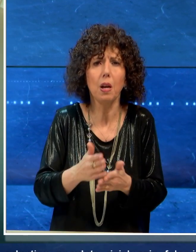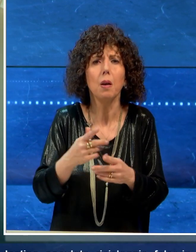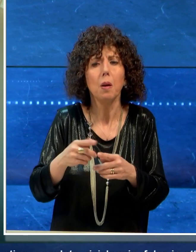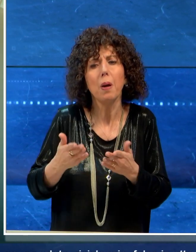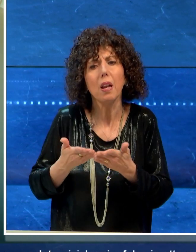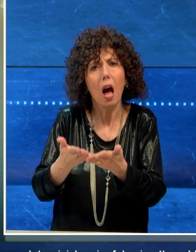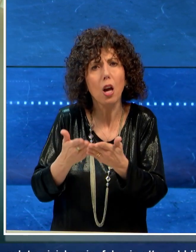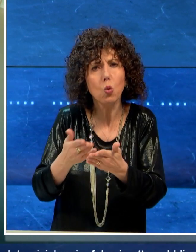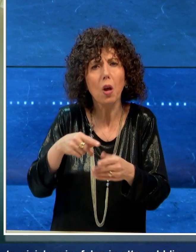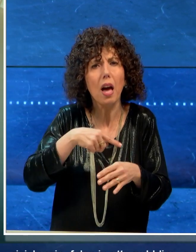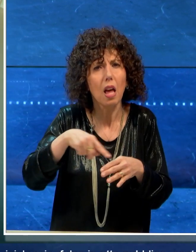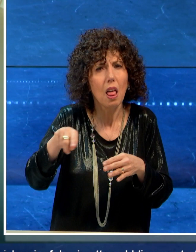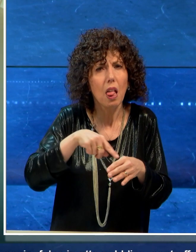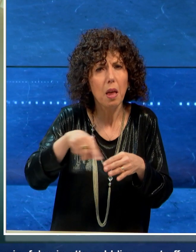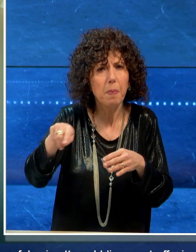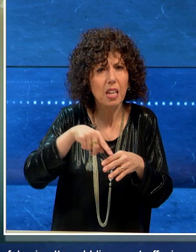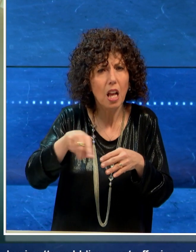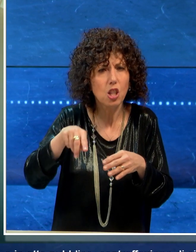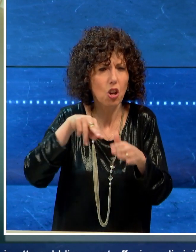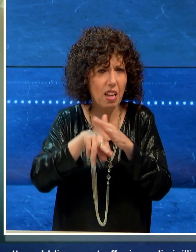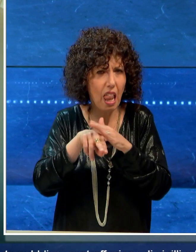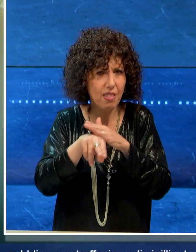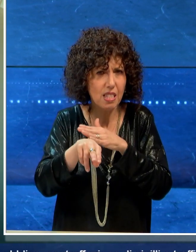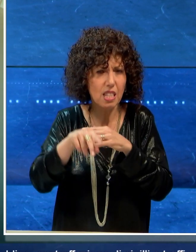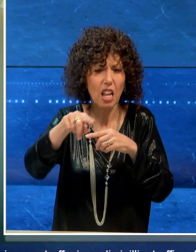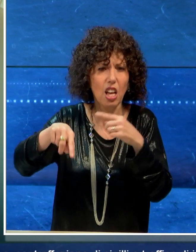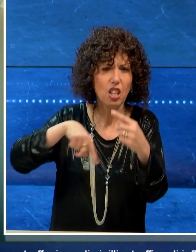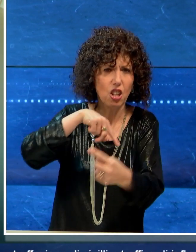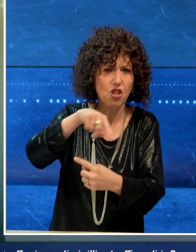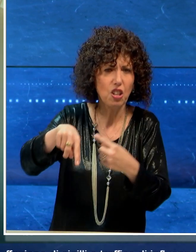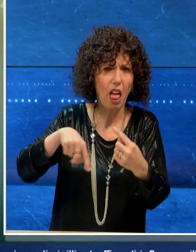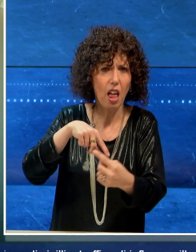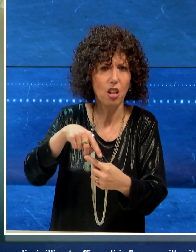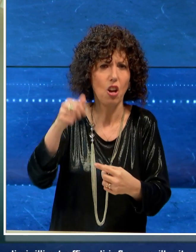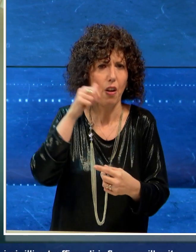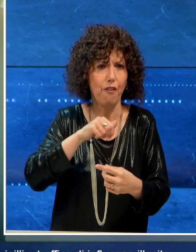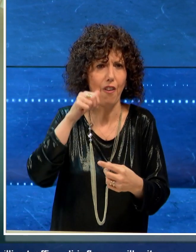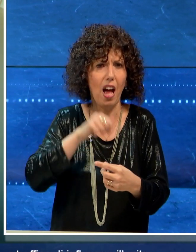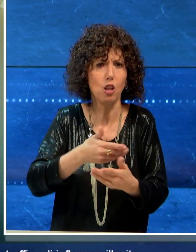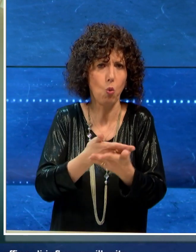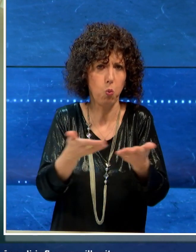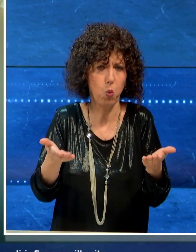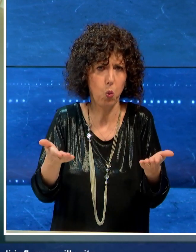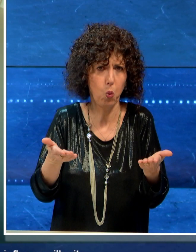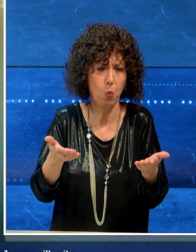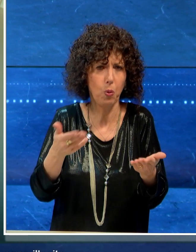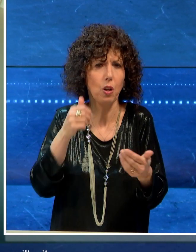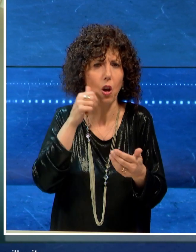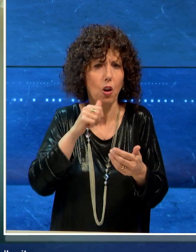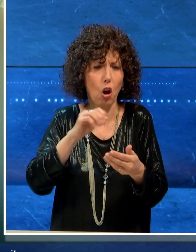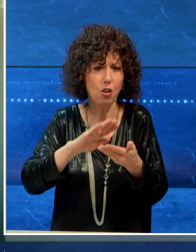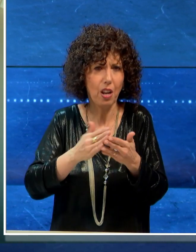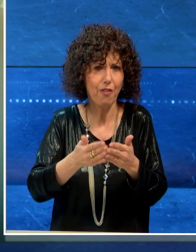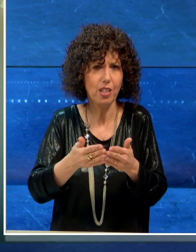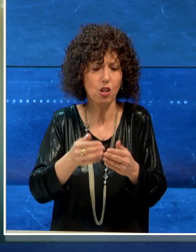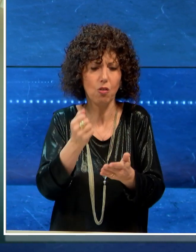all'immigrazione clandestina riciclaggio falso in atto pubblico contraffazione